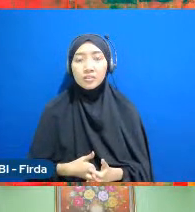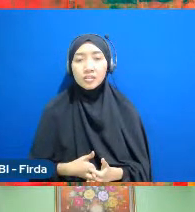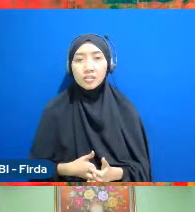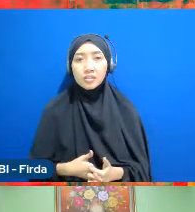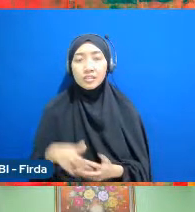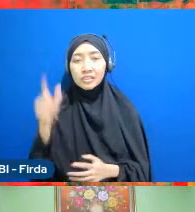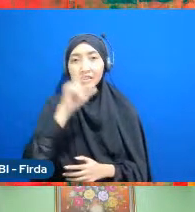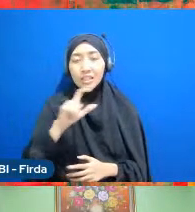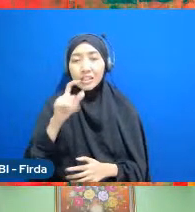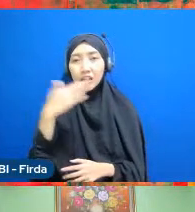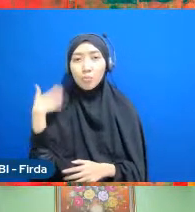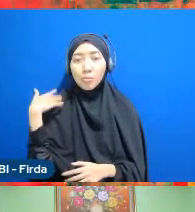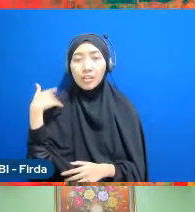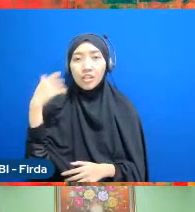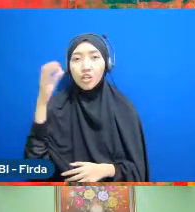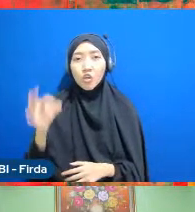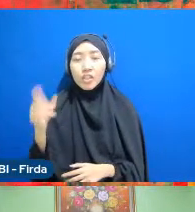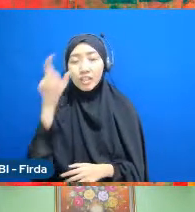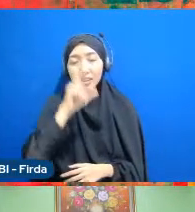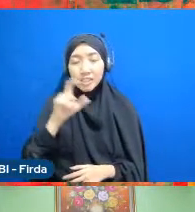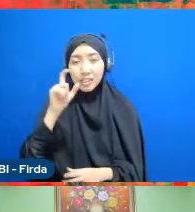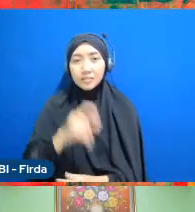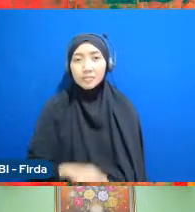cari. Selanjutnya,